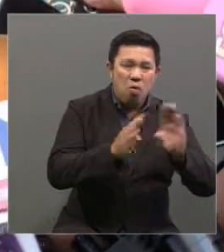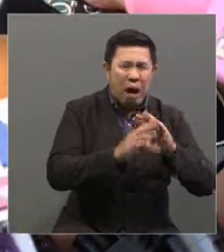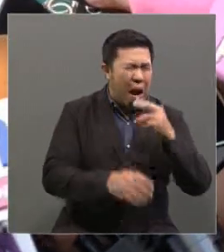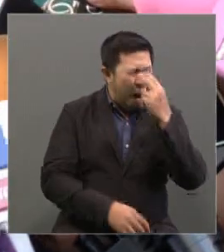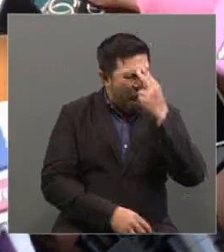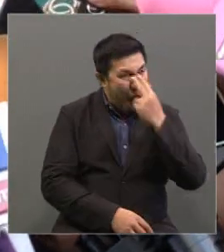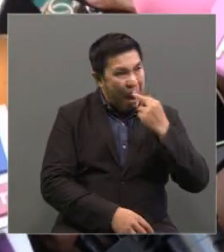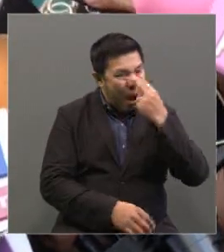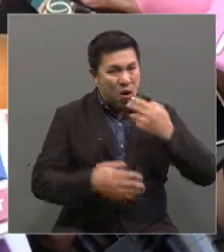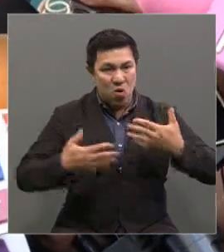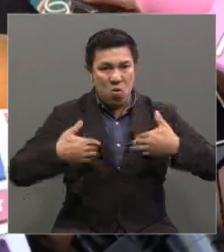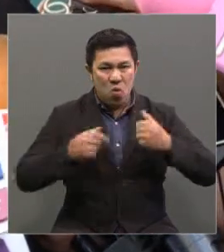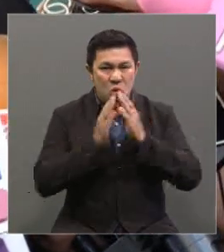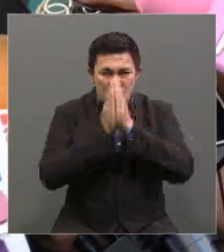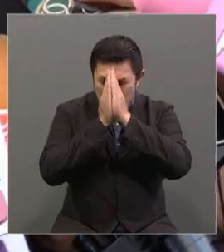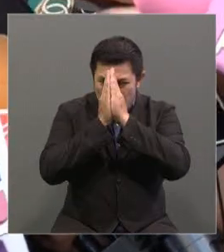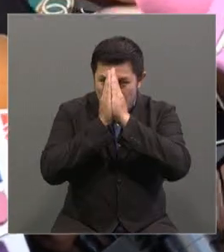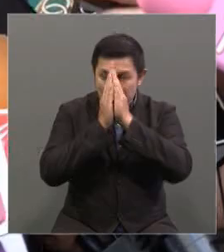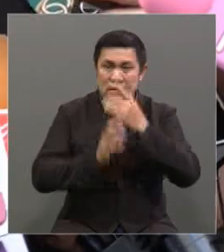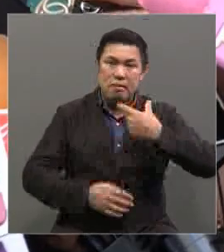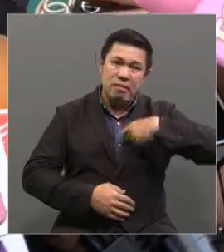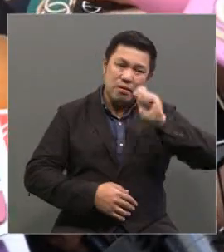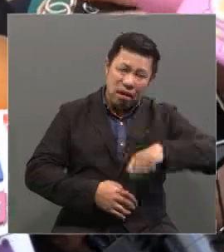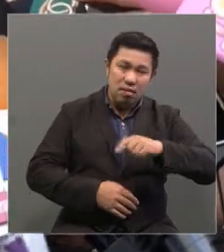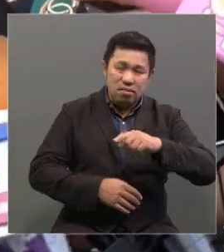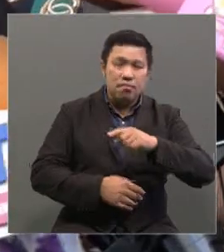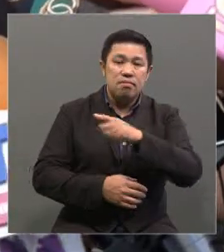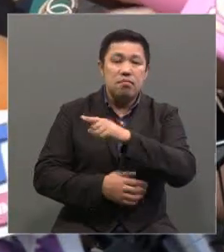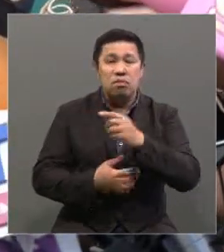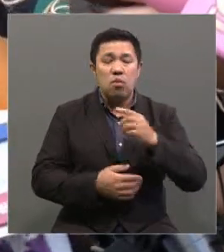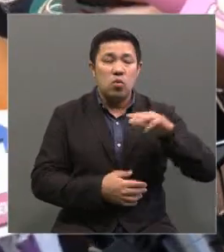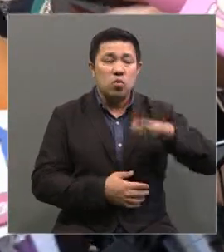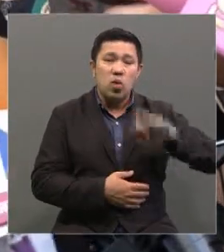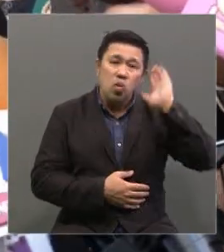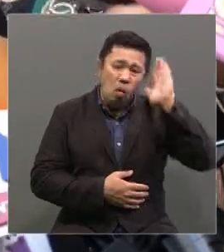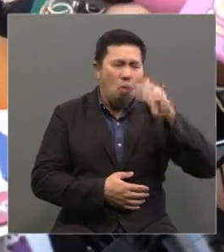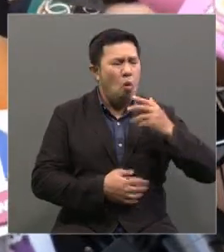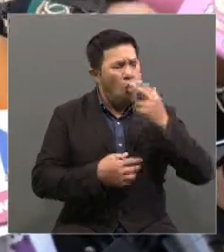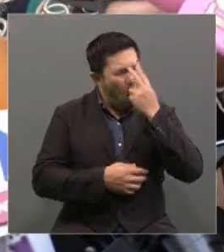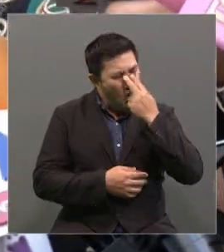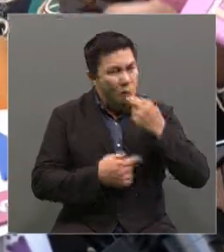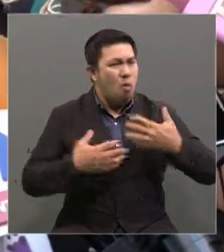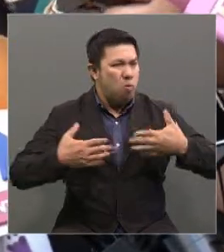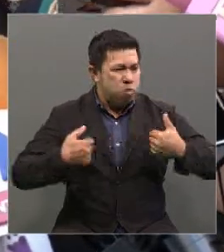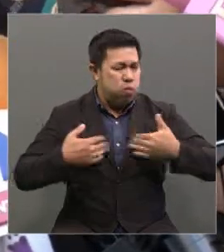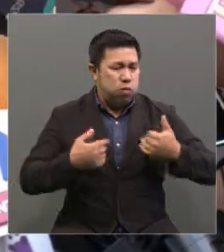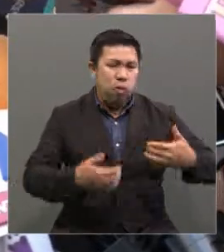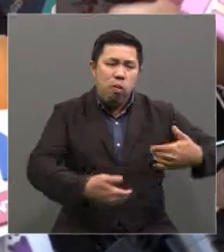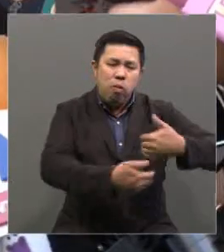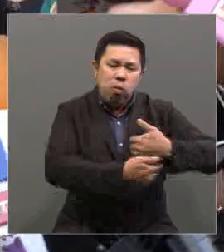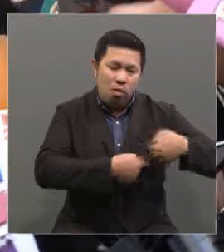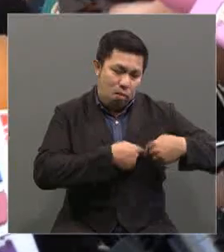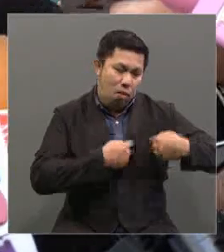ร้องไห้ด้วยความดีใจยกมือไหว้ผู้พิพากษาน้องชายนี่ก็บอกว่าทุกคนดีใจมากได้แต่ร้องไห้แล้วก็กอดให้กำลังใจกัน